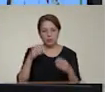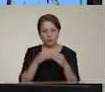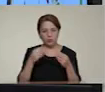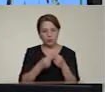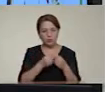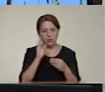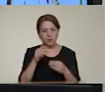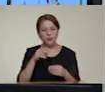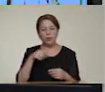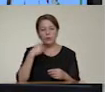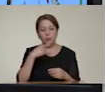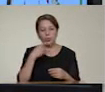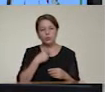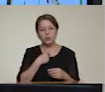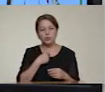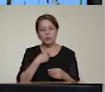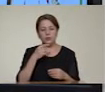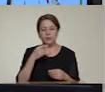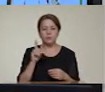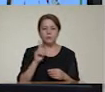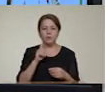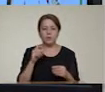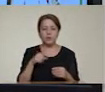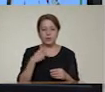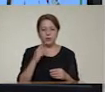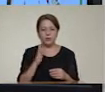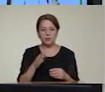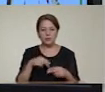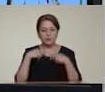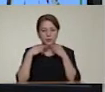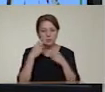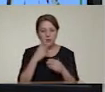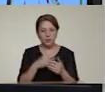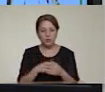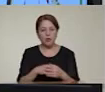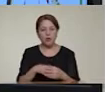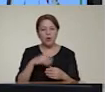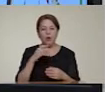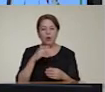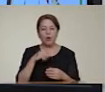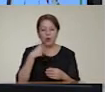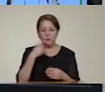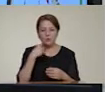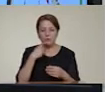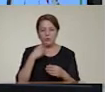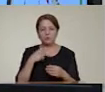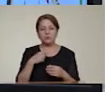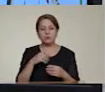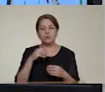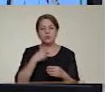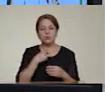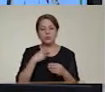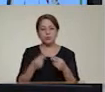Nutq tovushlari deb nimaga aytiladi? Diqqatingizni qarating. Og'zaki nutqning tovush tizimini